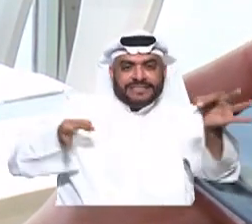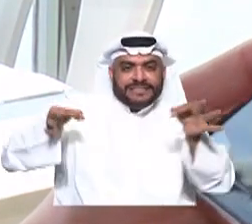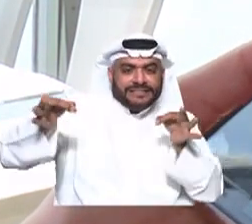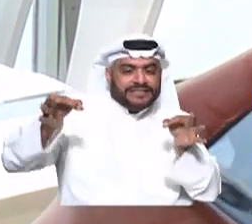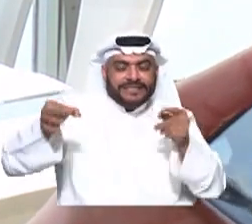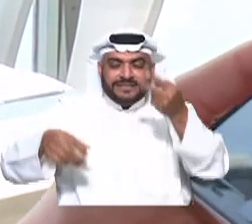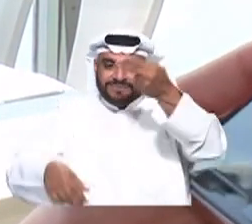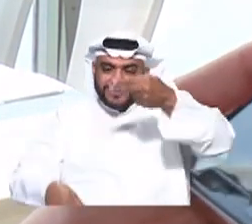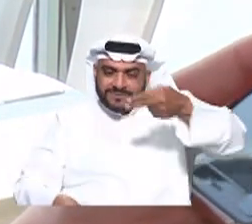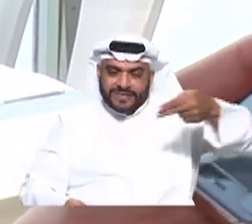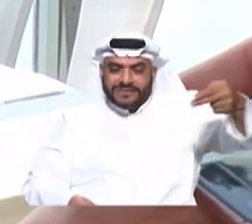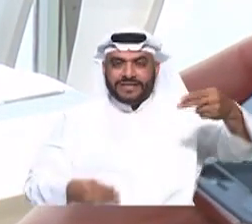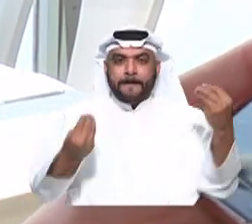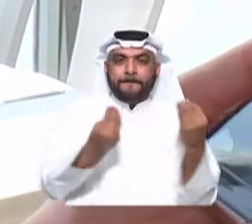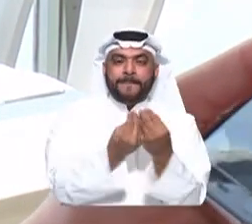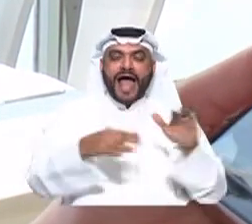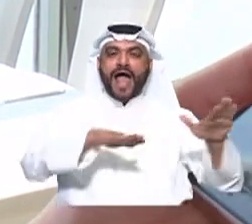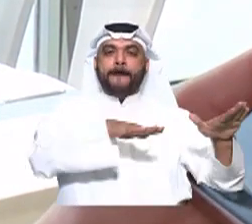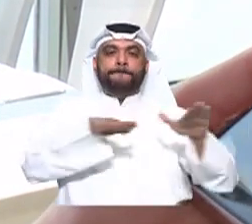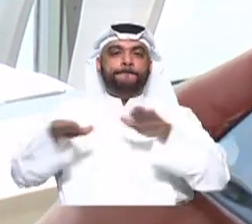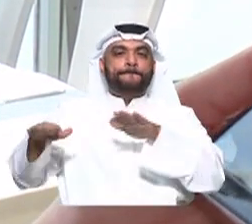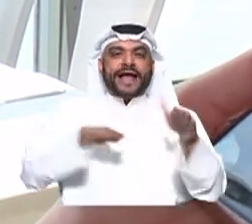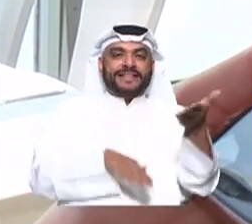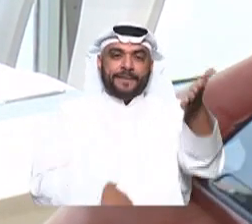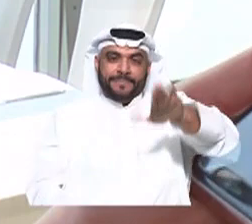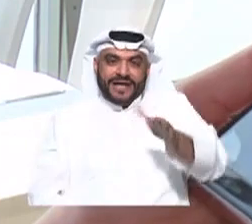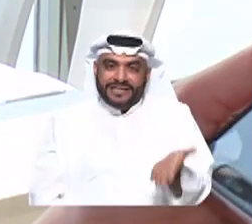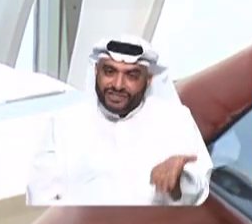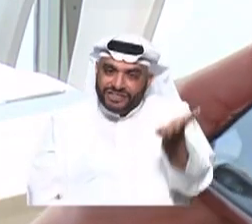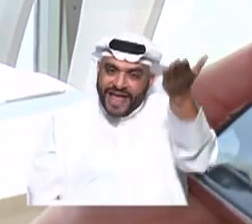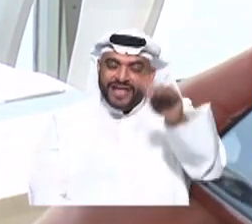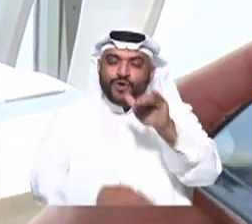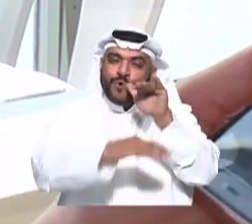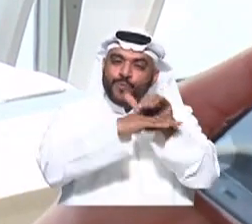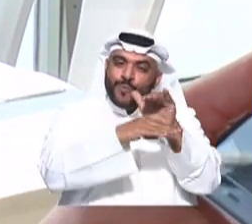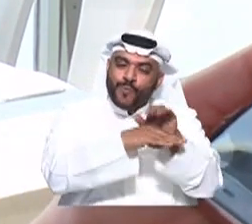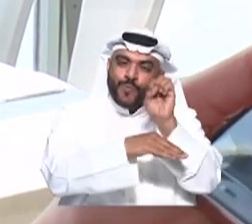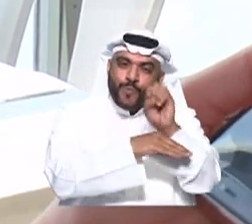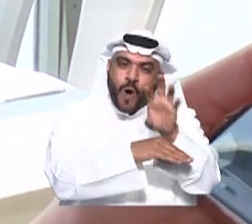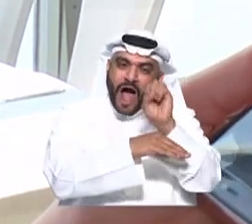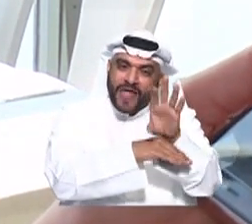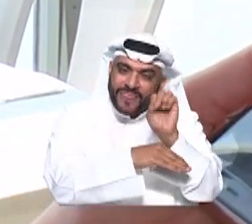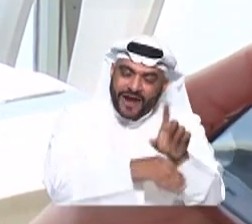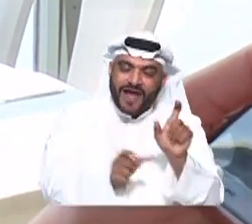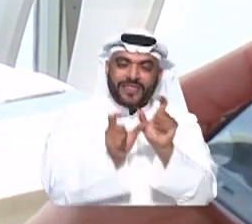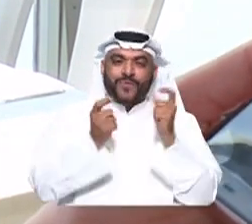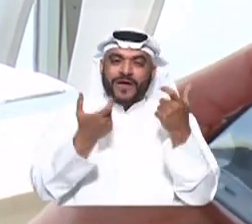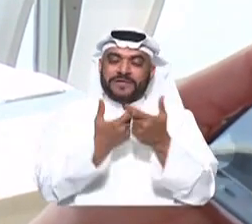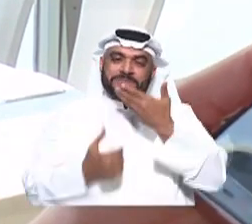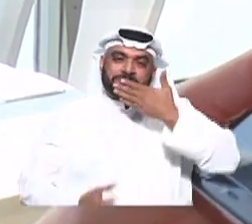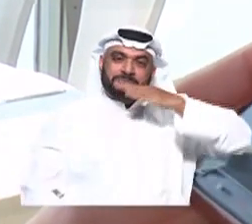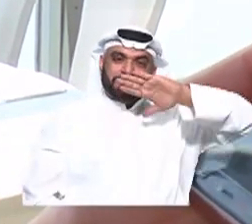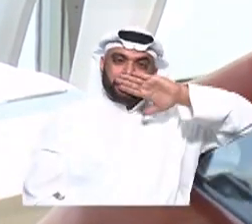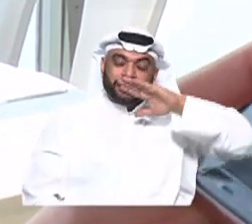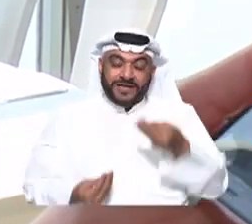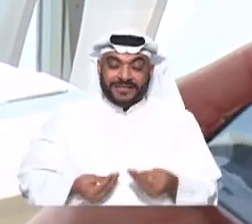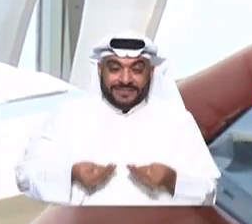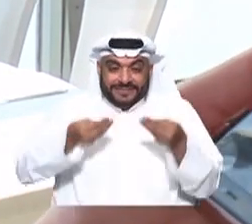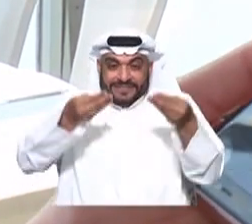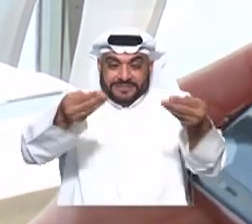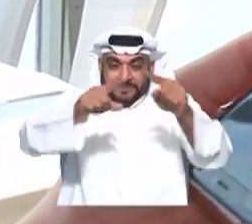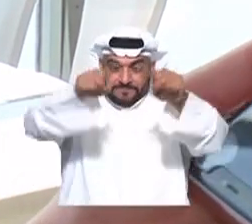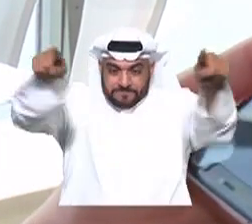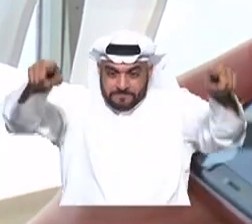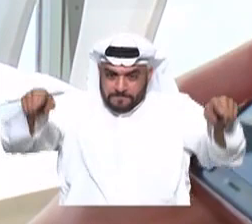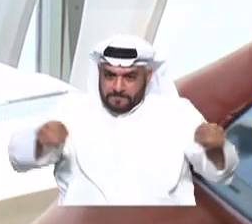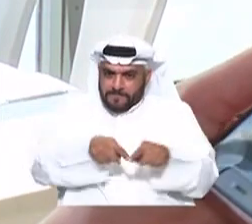والمشاركة مع مكتب الشهيد والمحاضرات اللي اتعملت والندوات، الحمد لله قاموا بتقديم عدد كبير